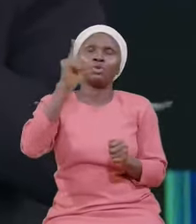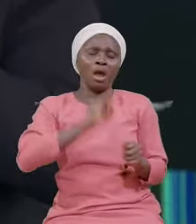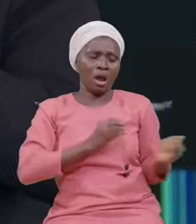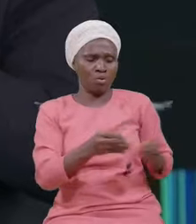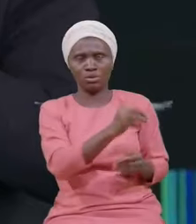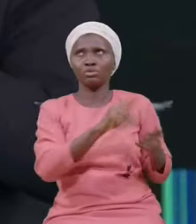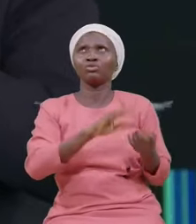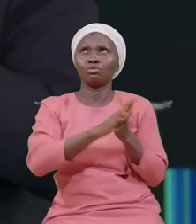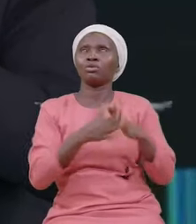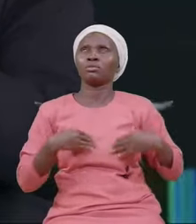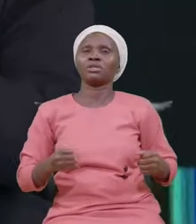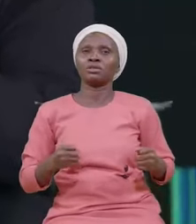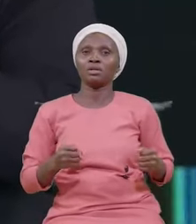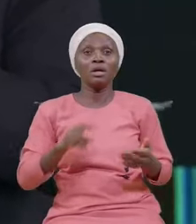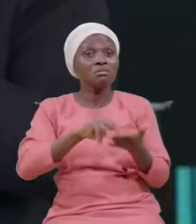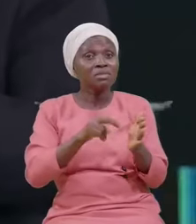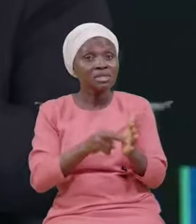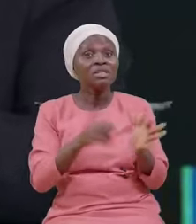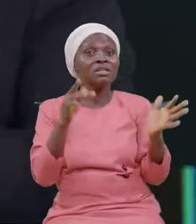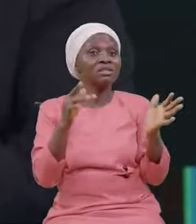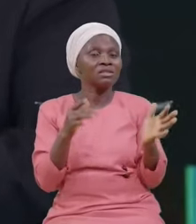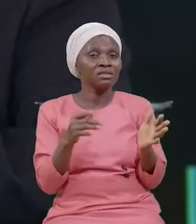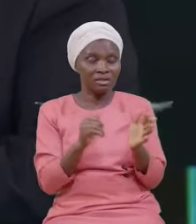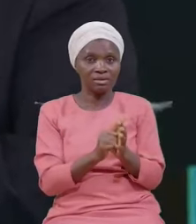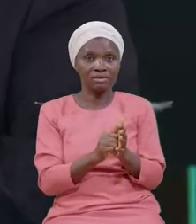soit guéri. Jésus